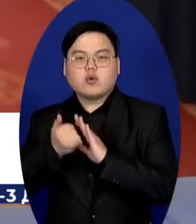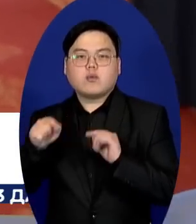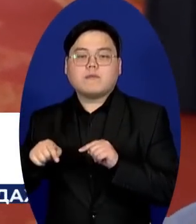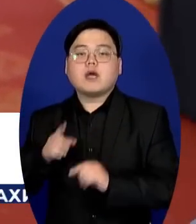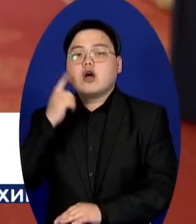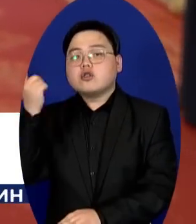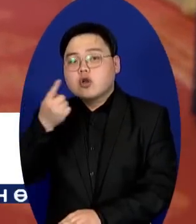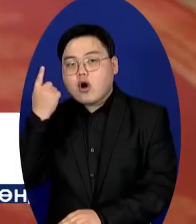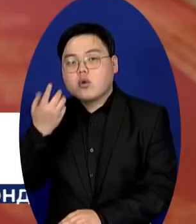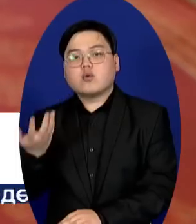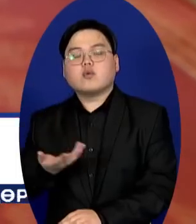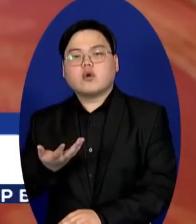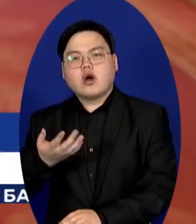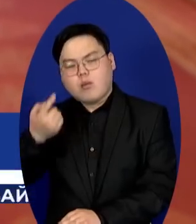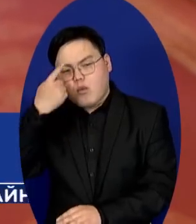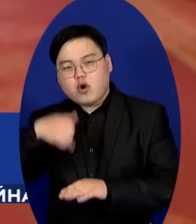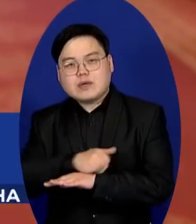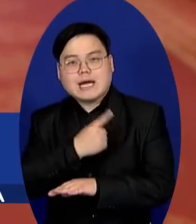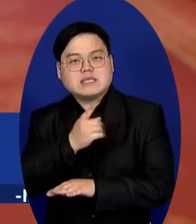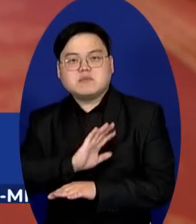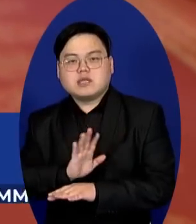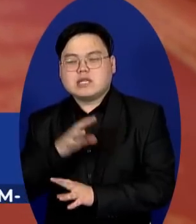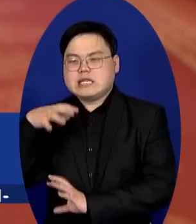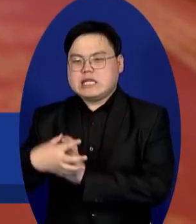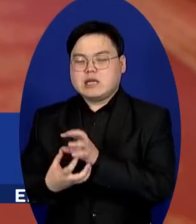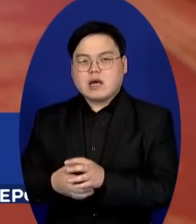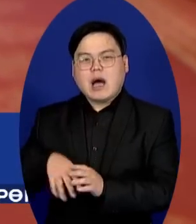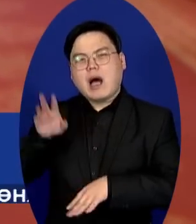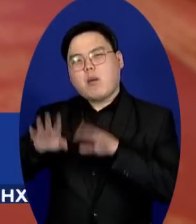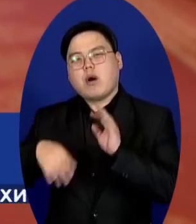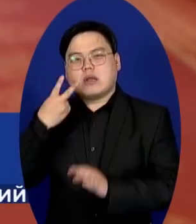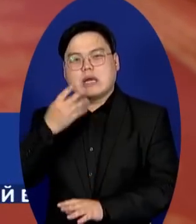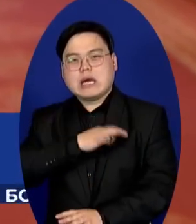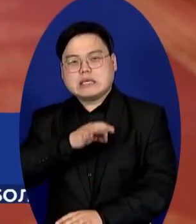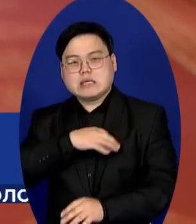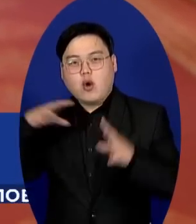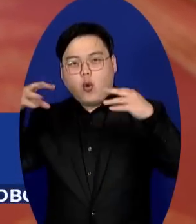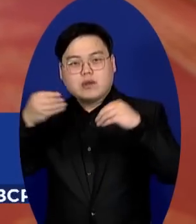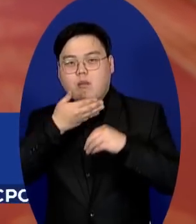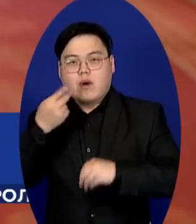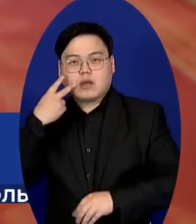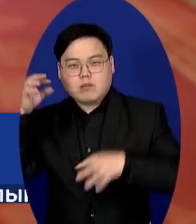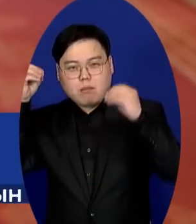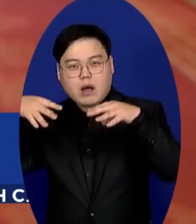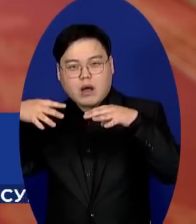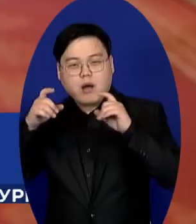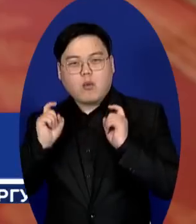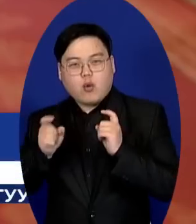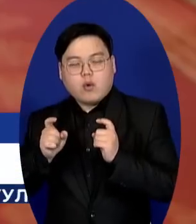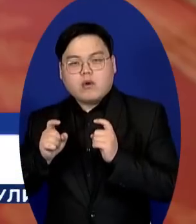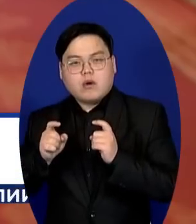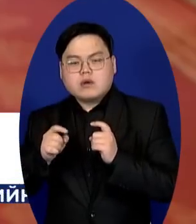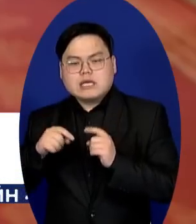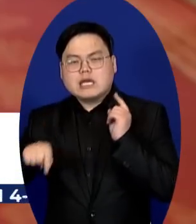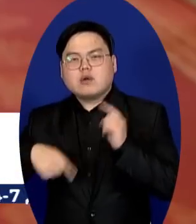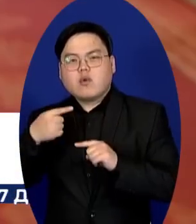манай улс гэлтээ одоо дэлхийд даяар айгүй их юм хайнг ашигладаг. За тэгвэл одоо бид нэр яг энэ эрчим хүчээ илүү хайрлаа. Тэгээд ингээ илүү химнэх